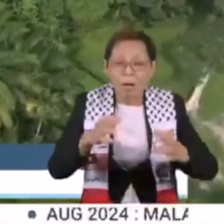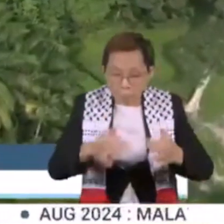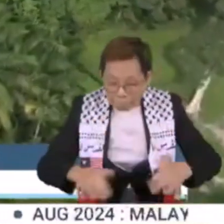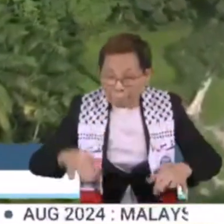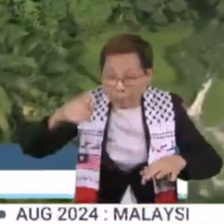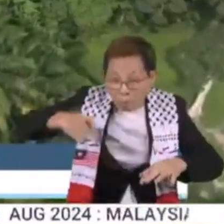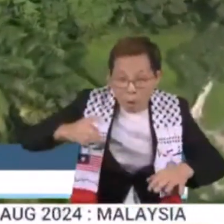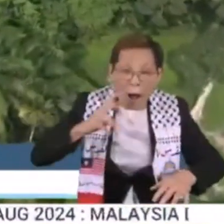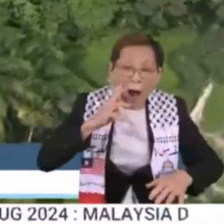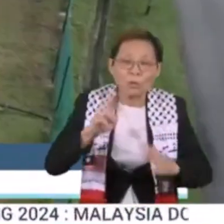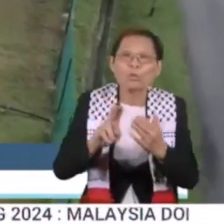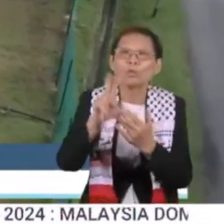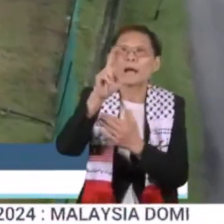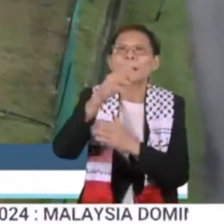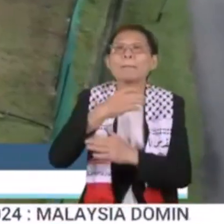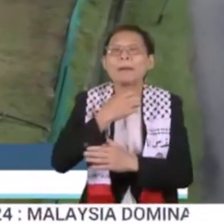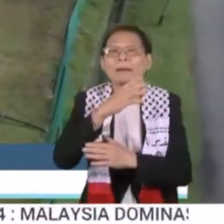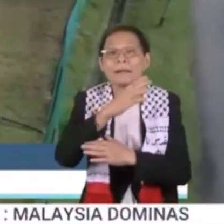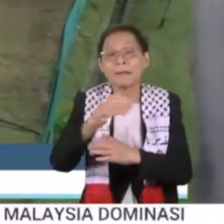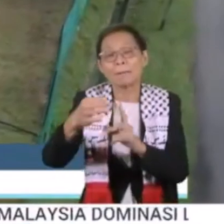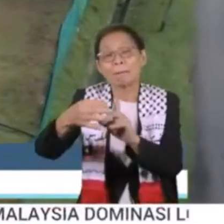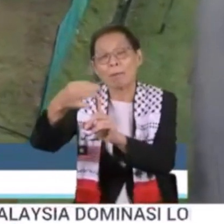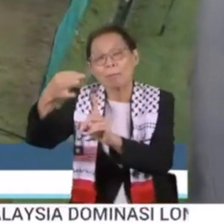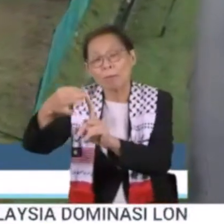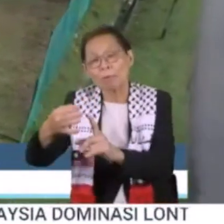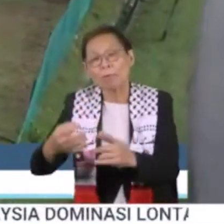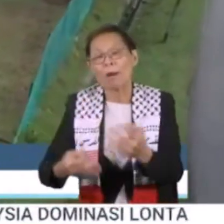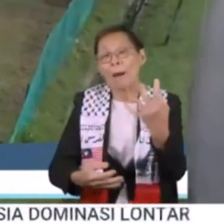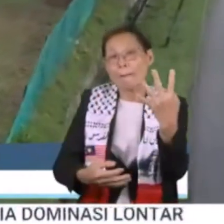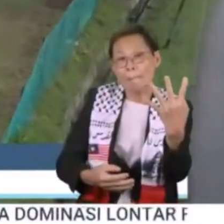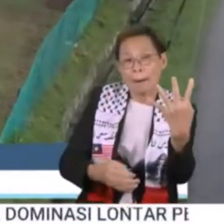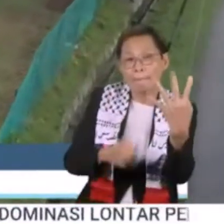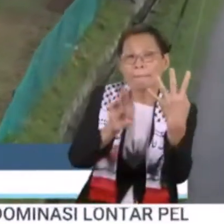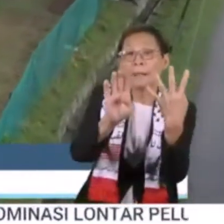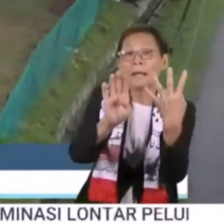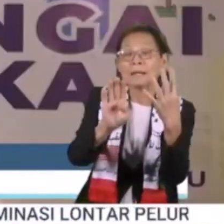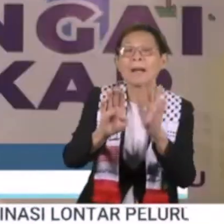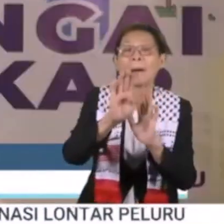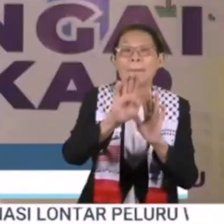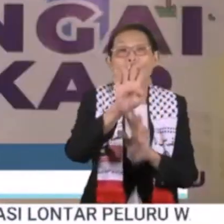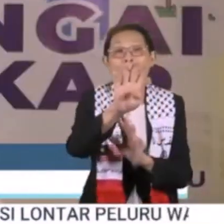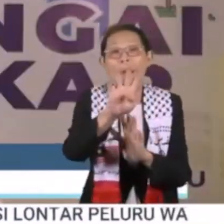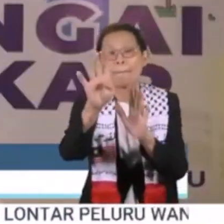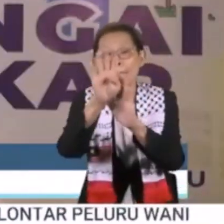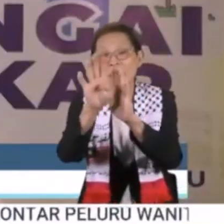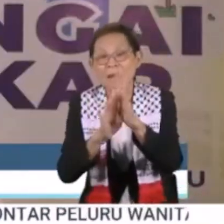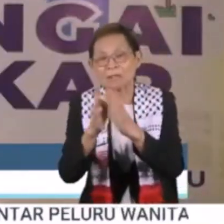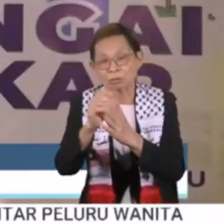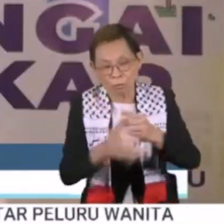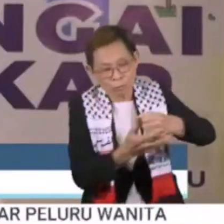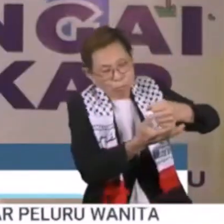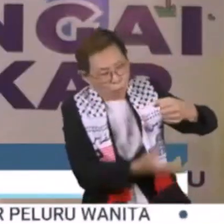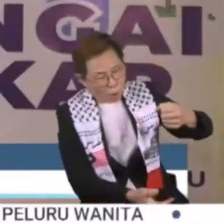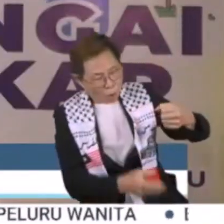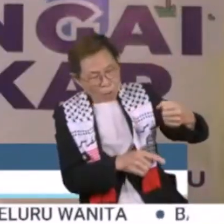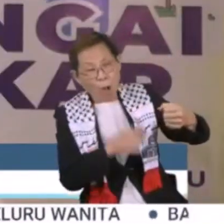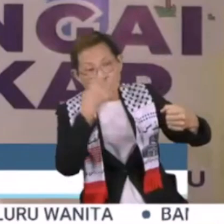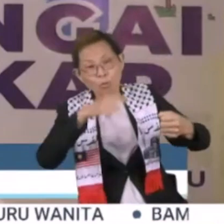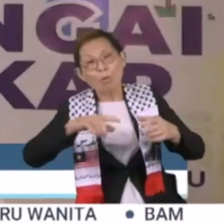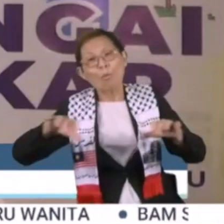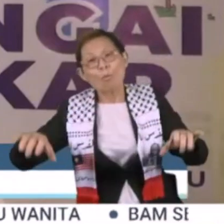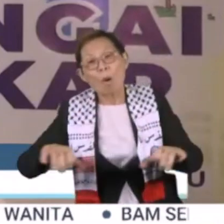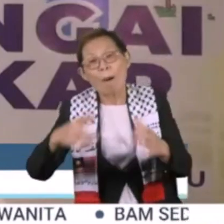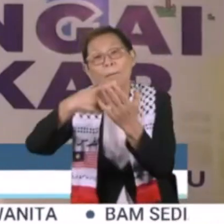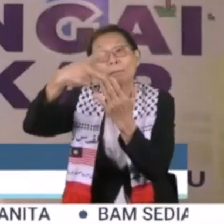dan negeri Pulau Pinang, maka RM4 bilion ringgit telah diperuntukkan untuk